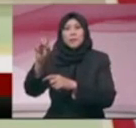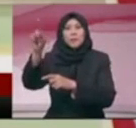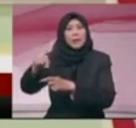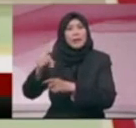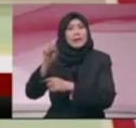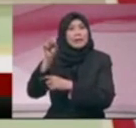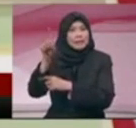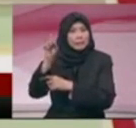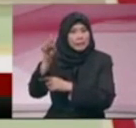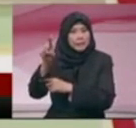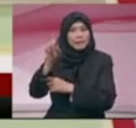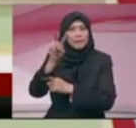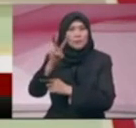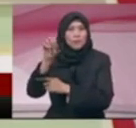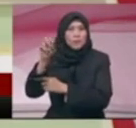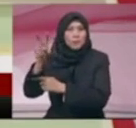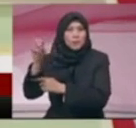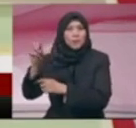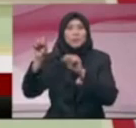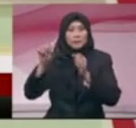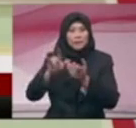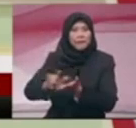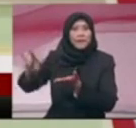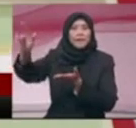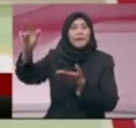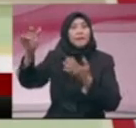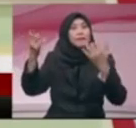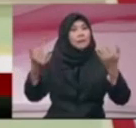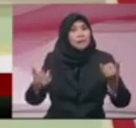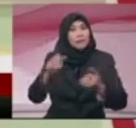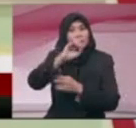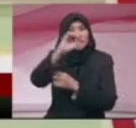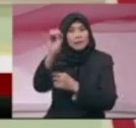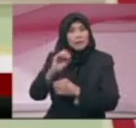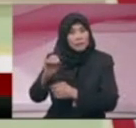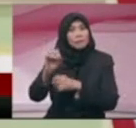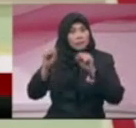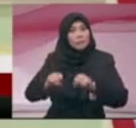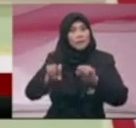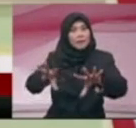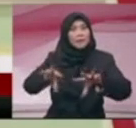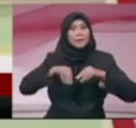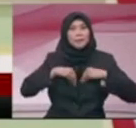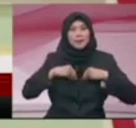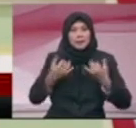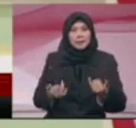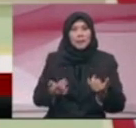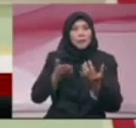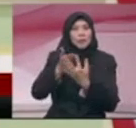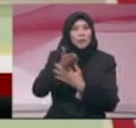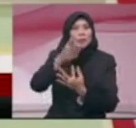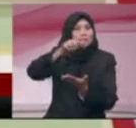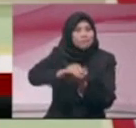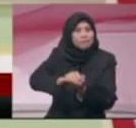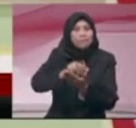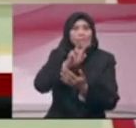30 November 2020. Diskaun boleh diperolehi melalui tempahan atas